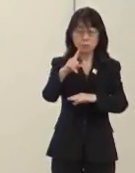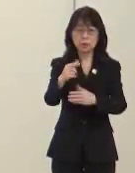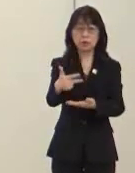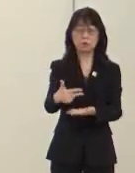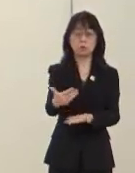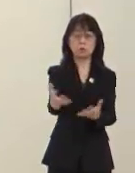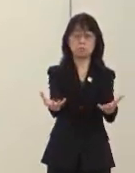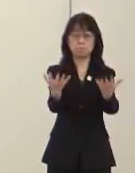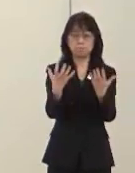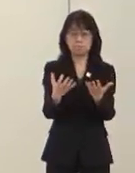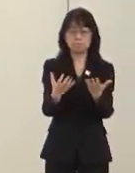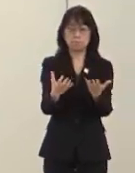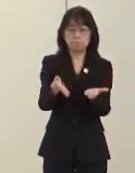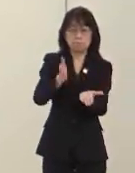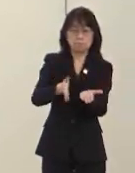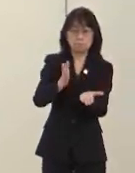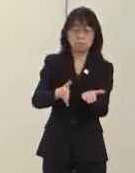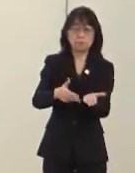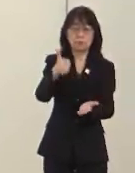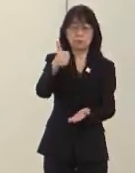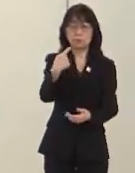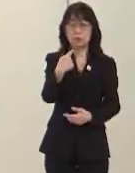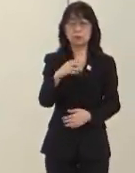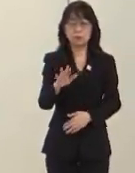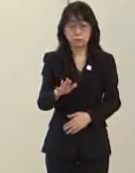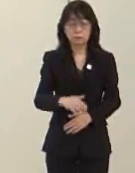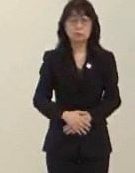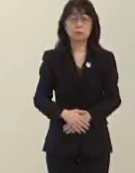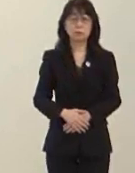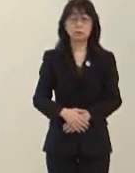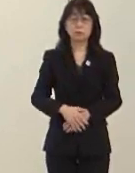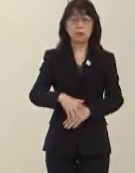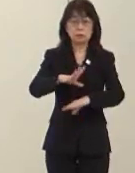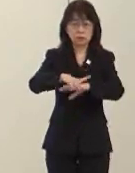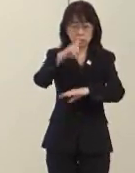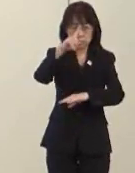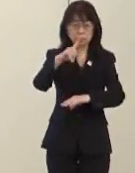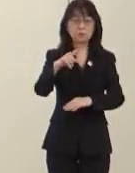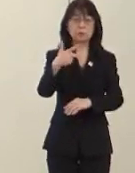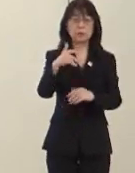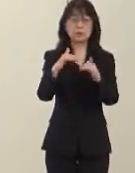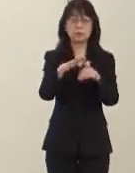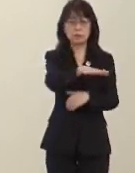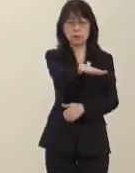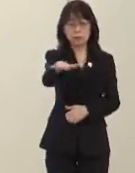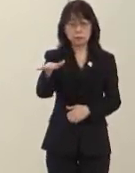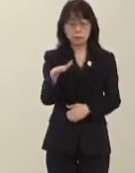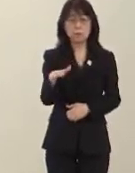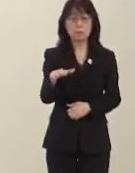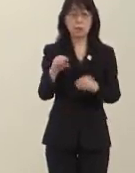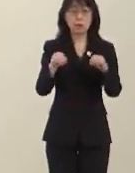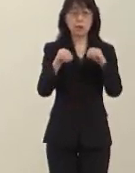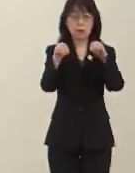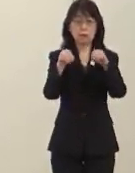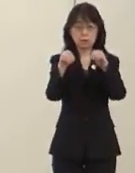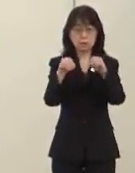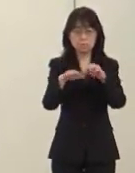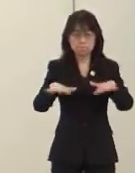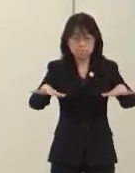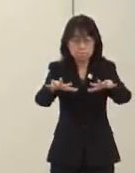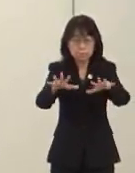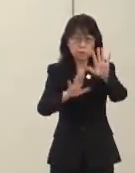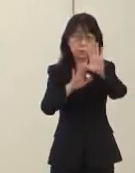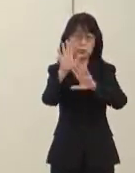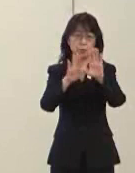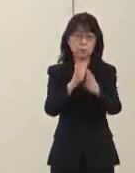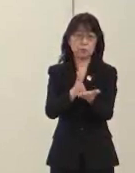ので、冒頭まず改めて市内の感染状況などについてお話をさせていただき